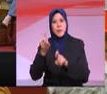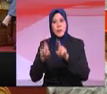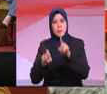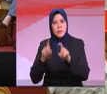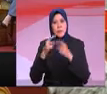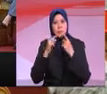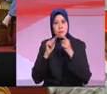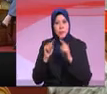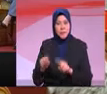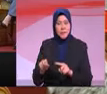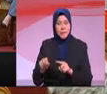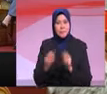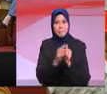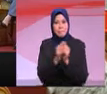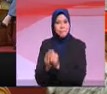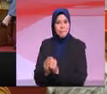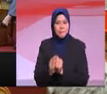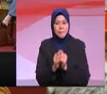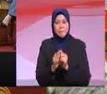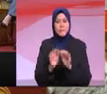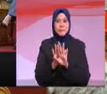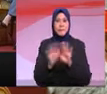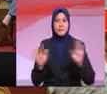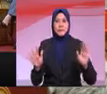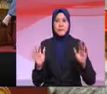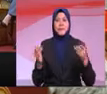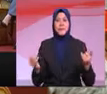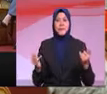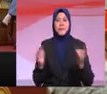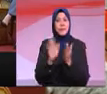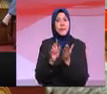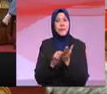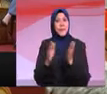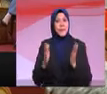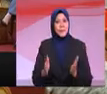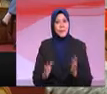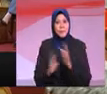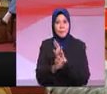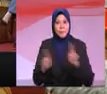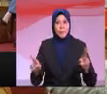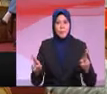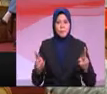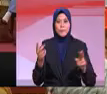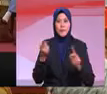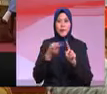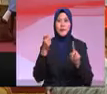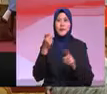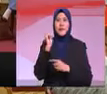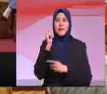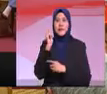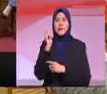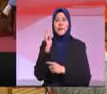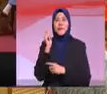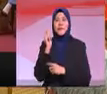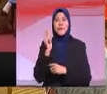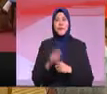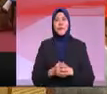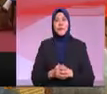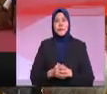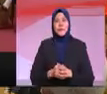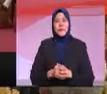soal jawab bersama dengan para media kita yang bersiap sedia daripada tadi dan